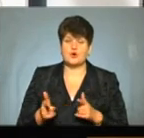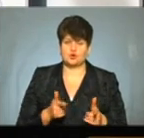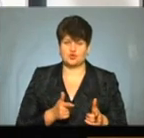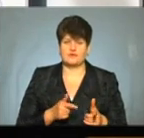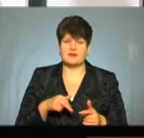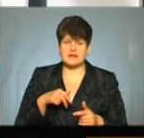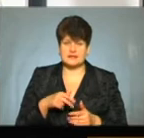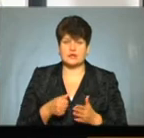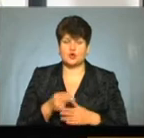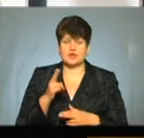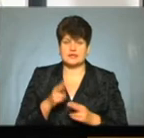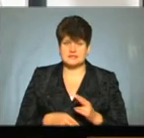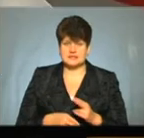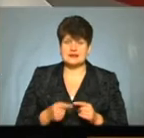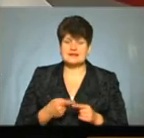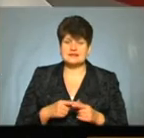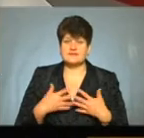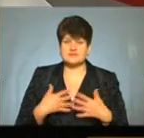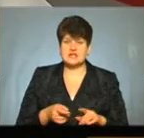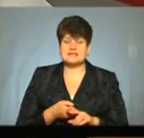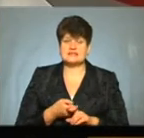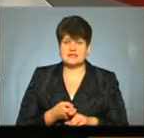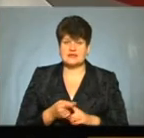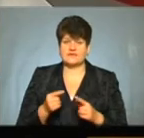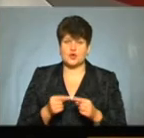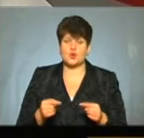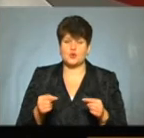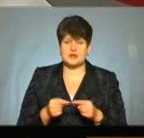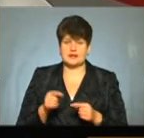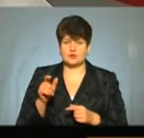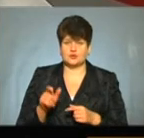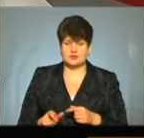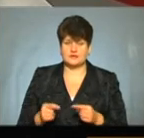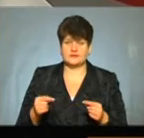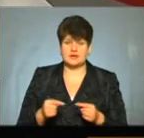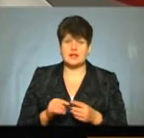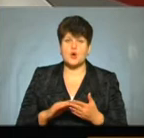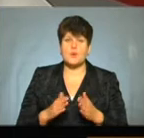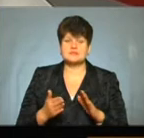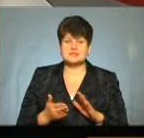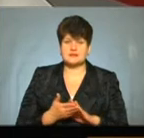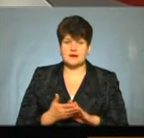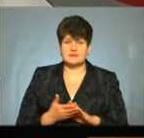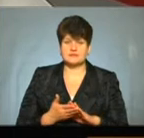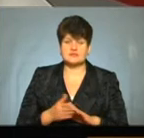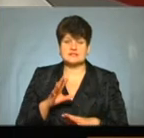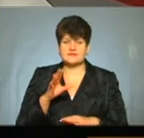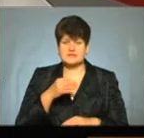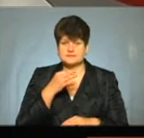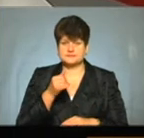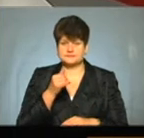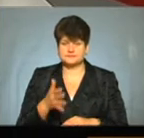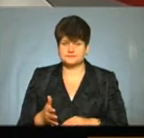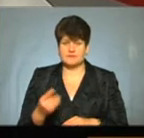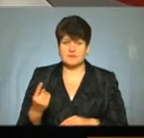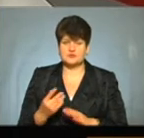до кінця. І це вже залежить від конкретної людини, від конкретних обставин. Тут за всіх не скажеш. Тут, в першу